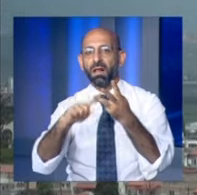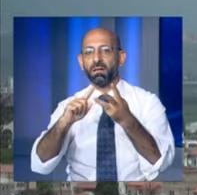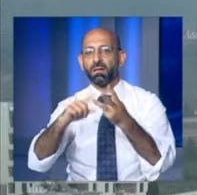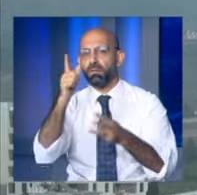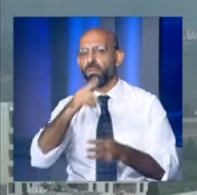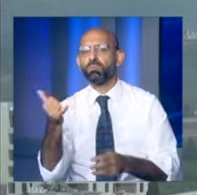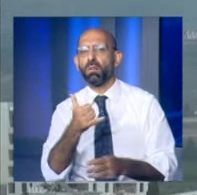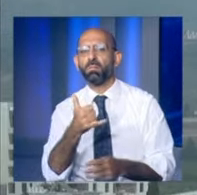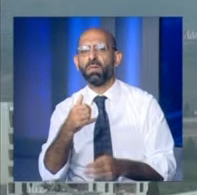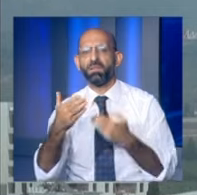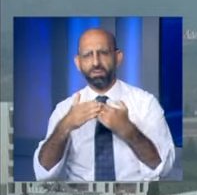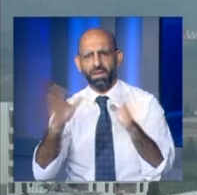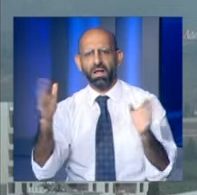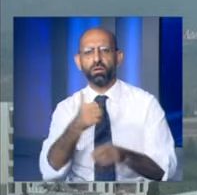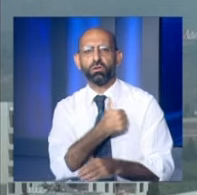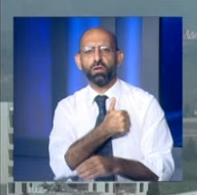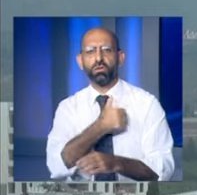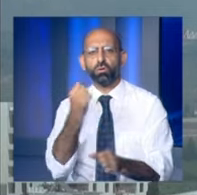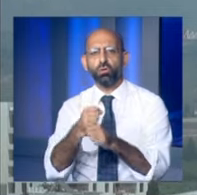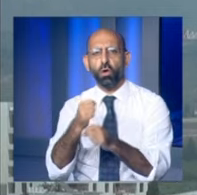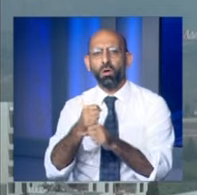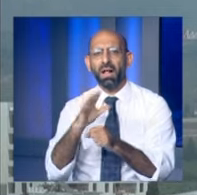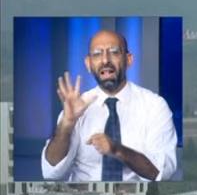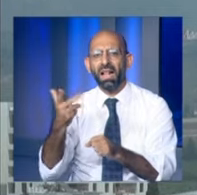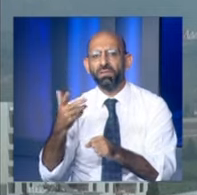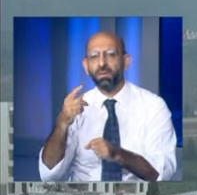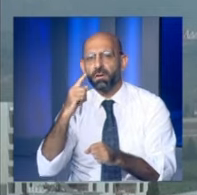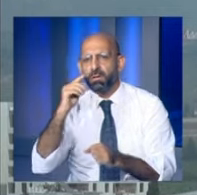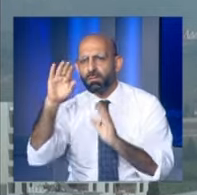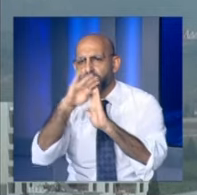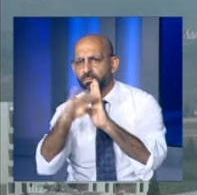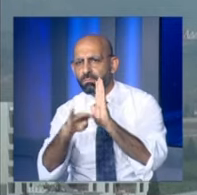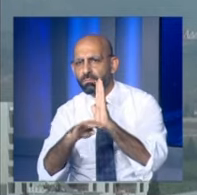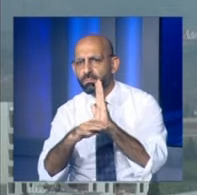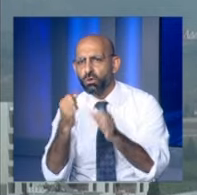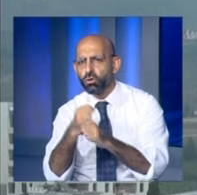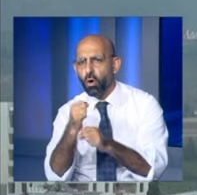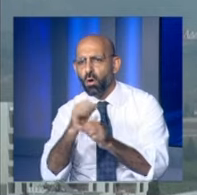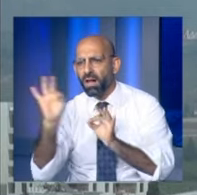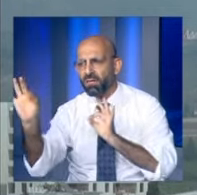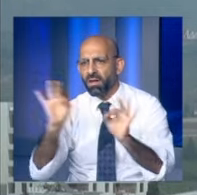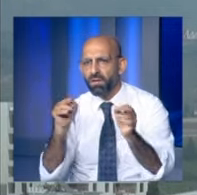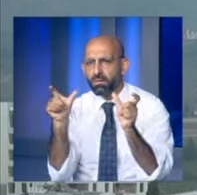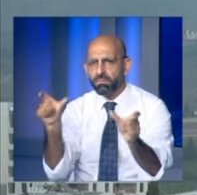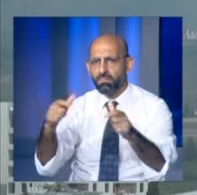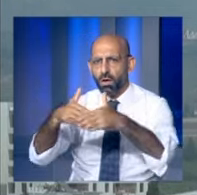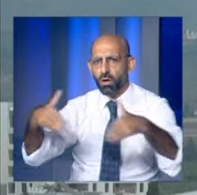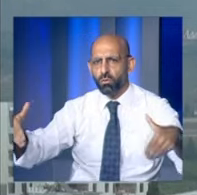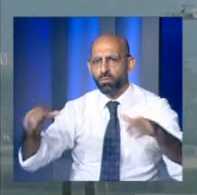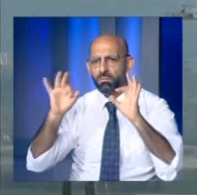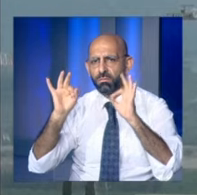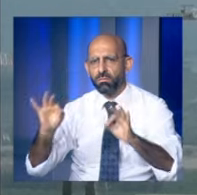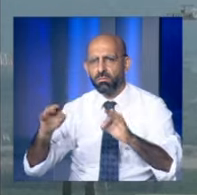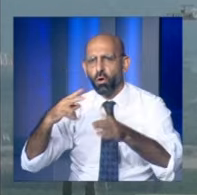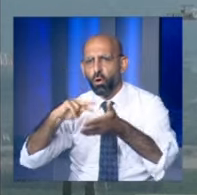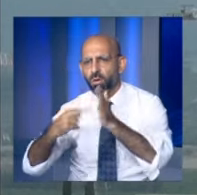الخيار الثالث: فتح باب التطويع في الجيش وفق الخطة التي وضعتها قيادة الجيش والتي تمتد على 5 مراحل يمكن